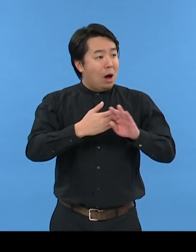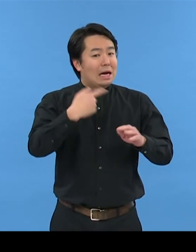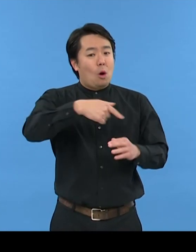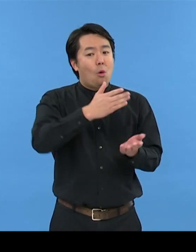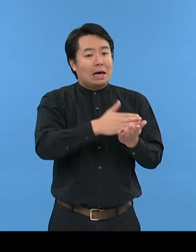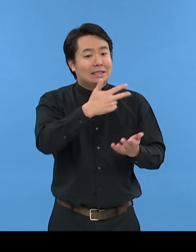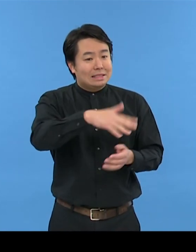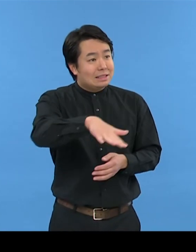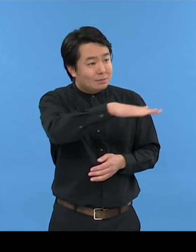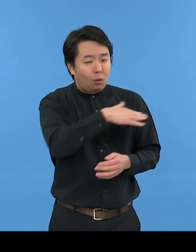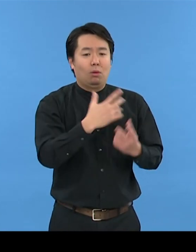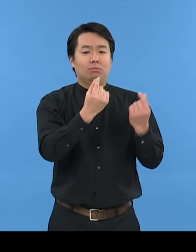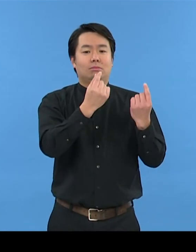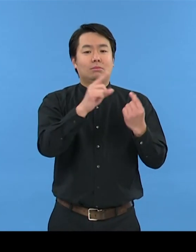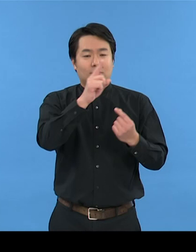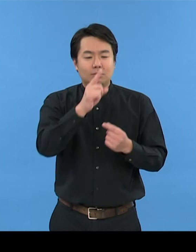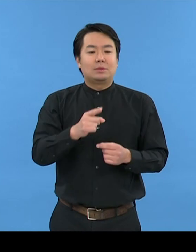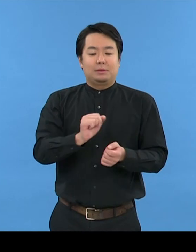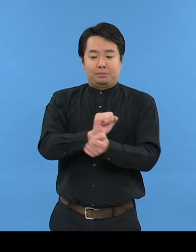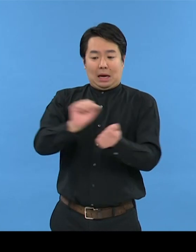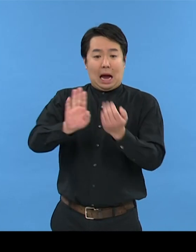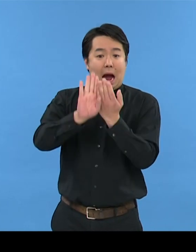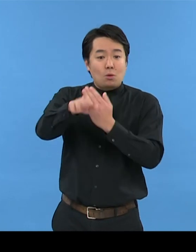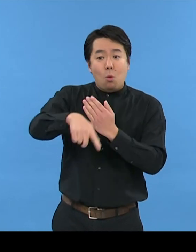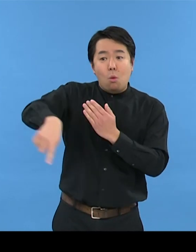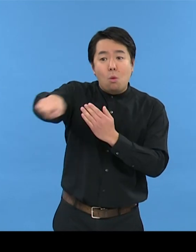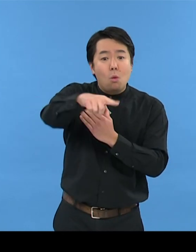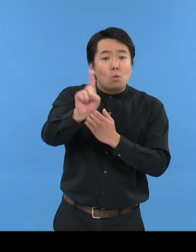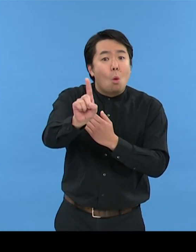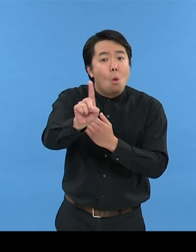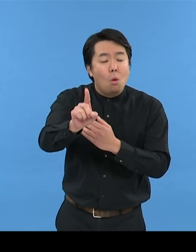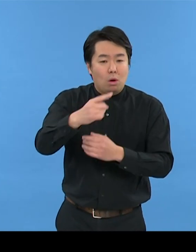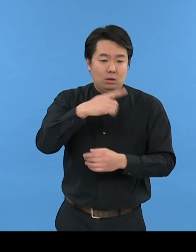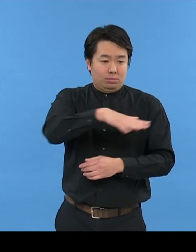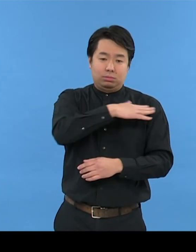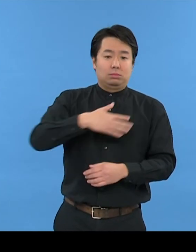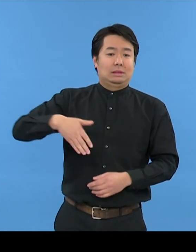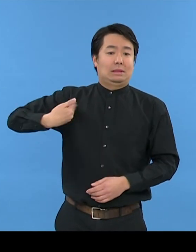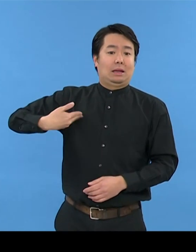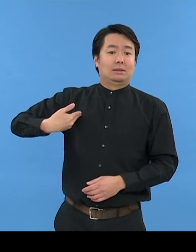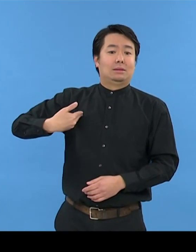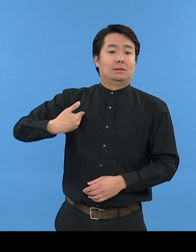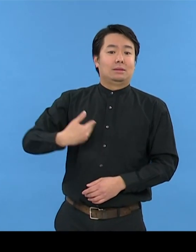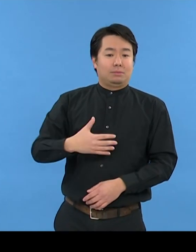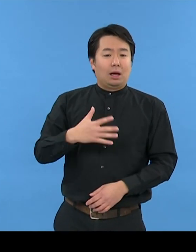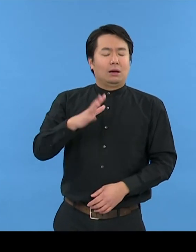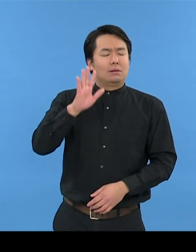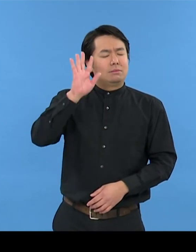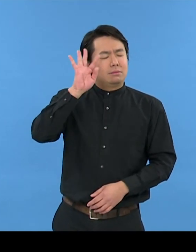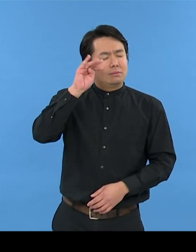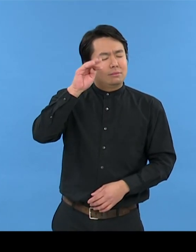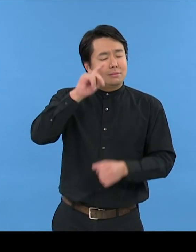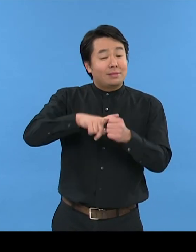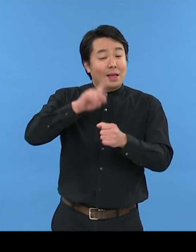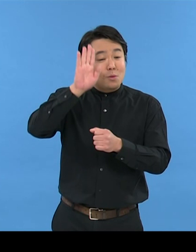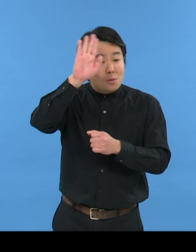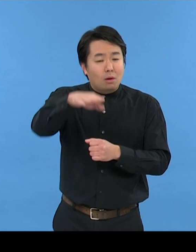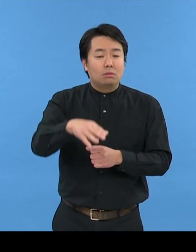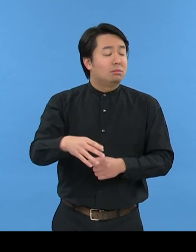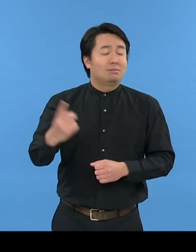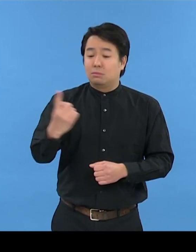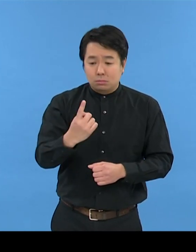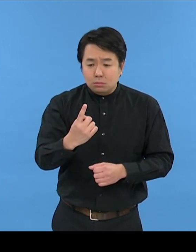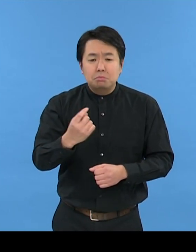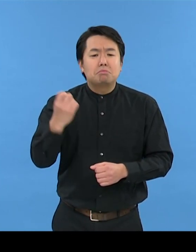どんな教科書の先生もなかなか外に出てからどうだったかなというのはわからないむしろ何年後かにあれまた